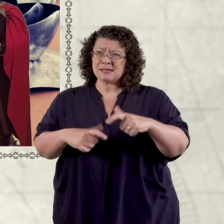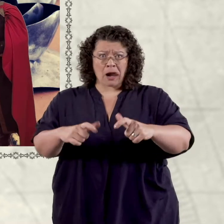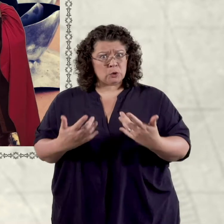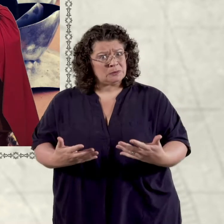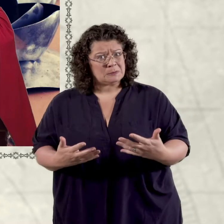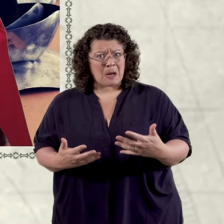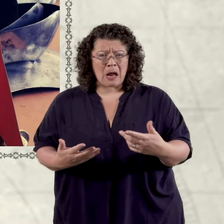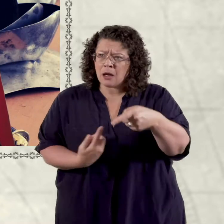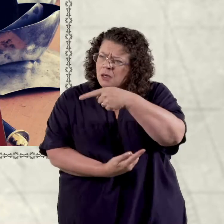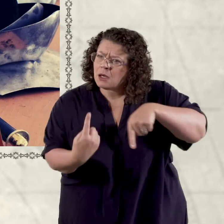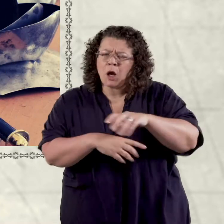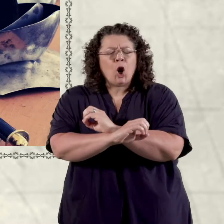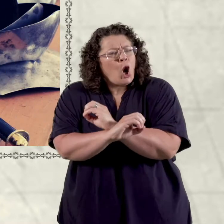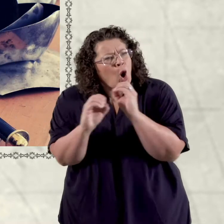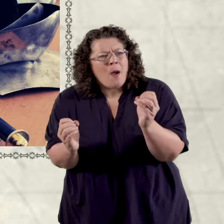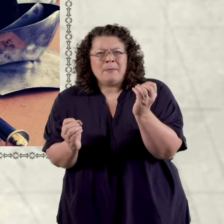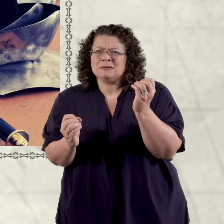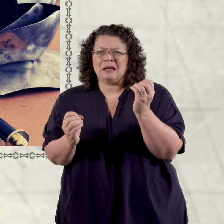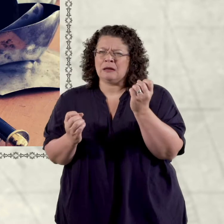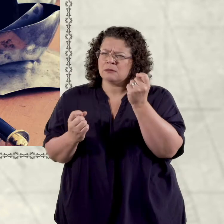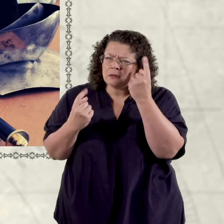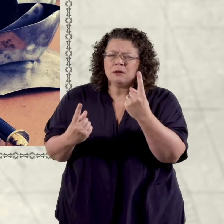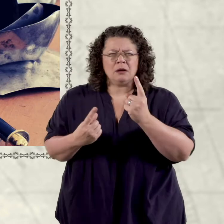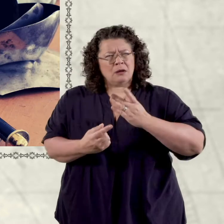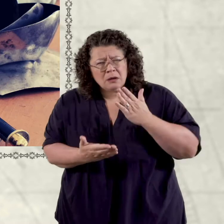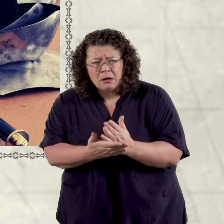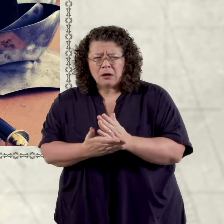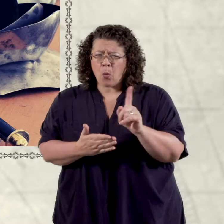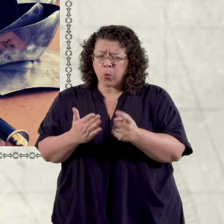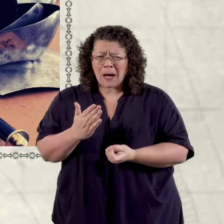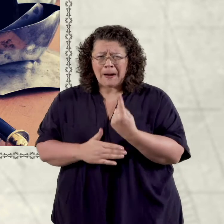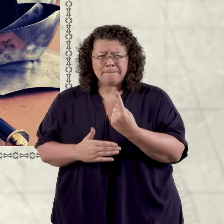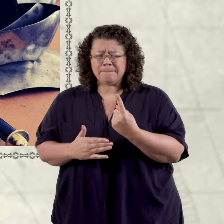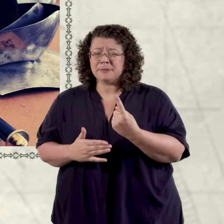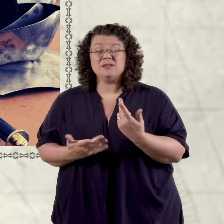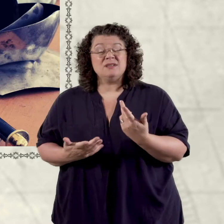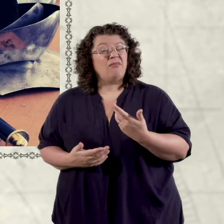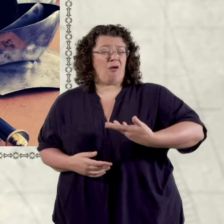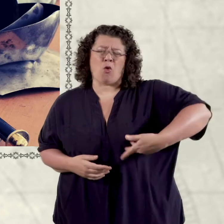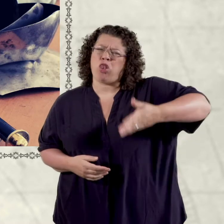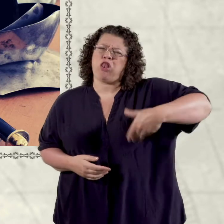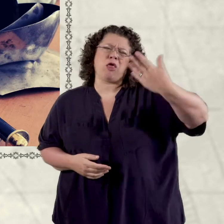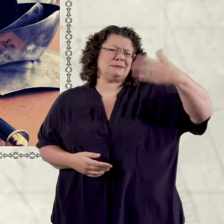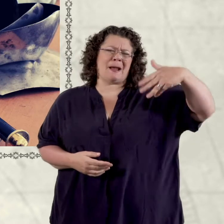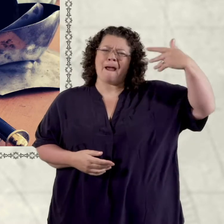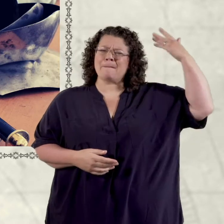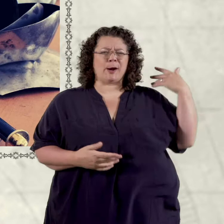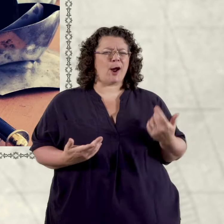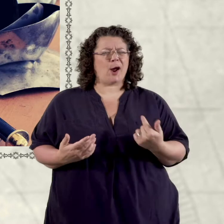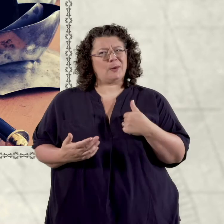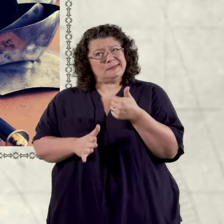A hyd heddiw, does neb yn siŵr be'n union digwyddodd. A mae mor bell yn ôl